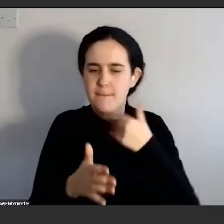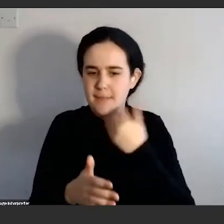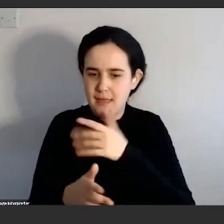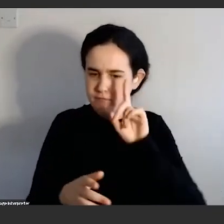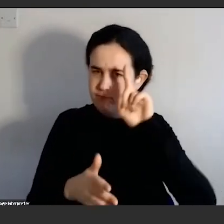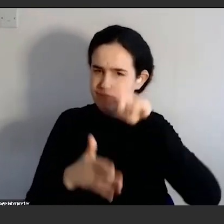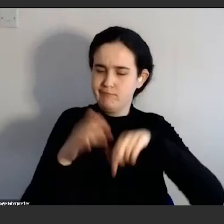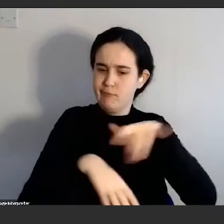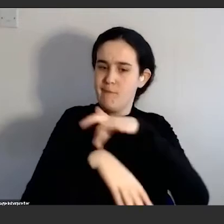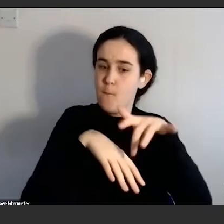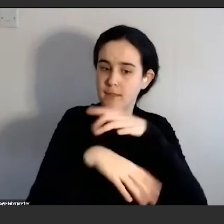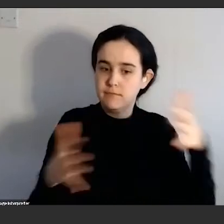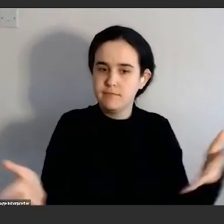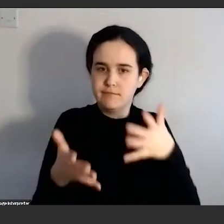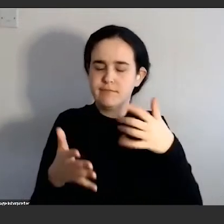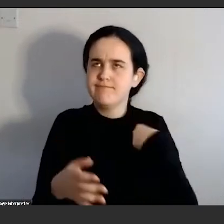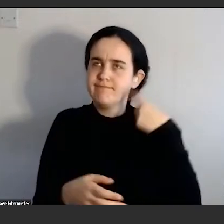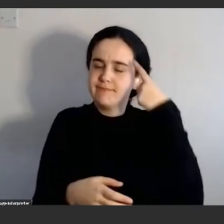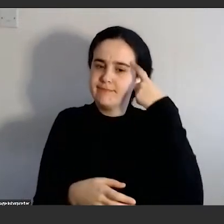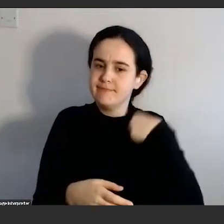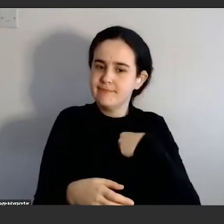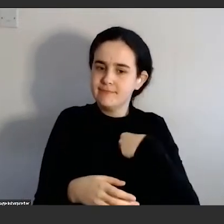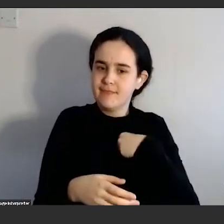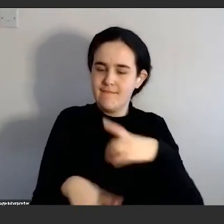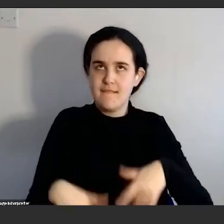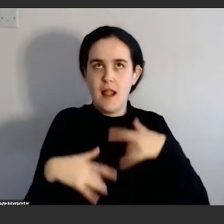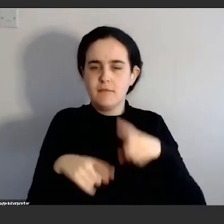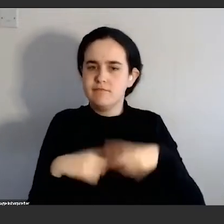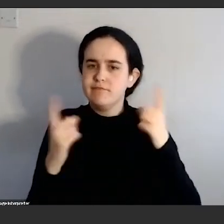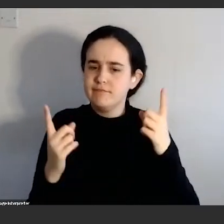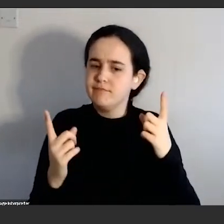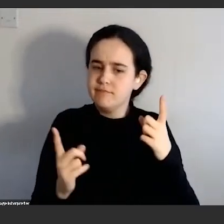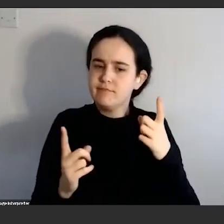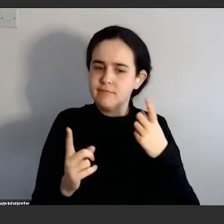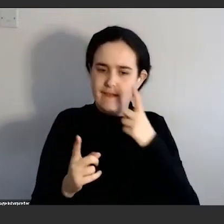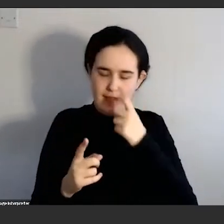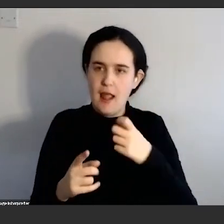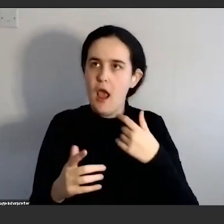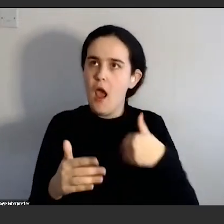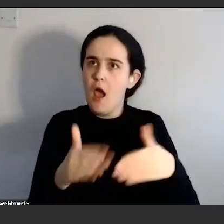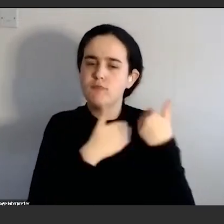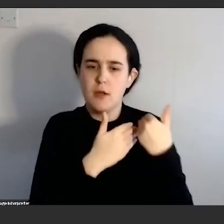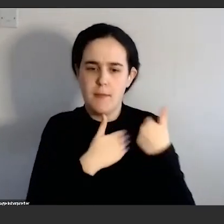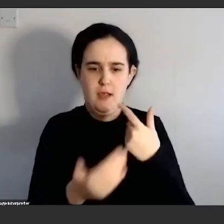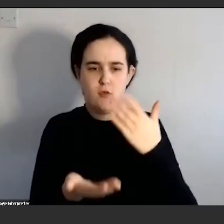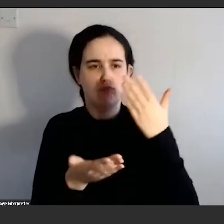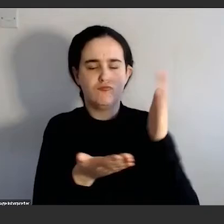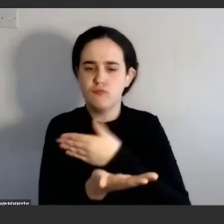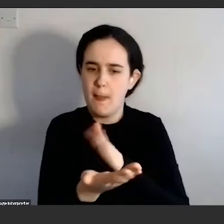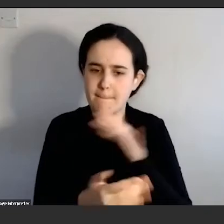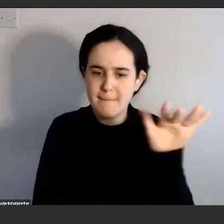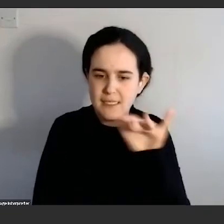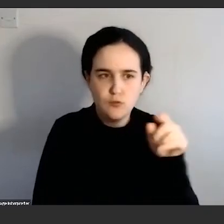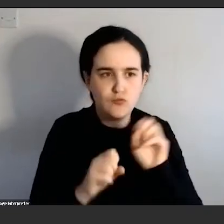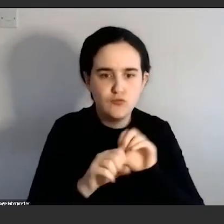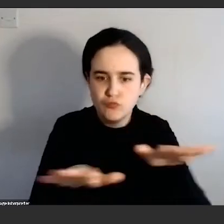שלווה, זכינו לטוס לכל כך הרבה מקומות בעולם, ואנחנו באמת כאילו מעבירים את המסר. Dina says that on one hand